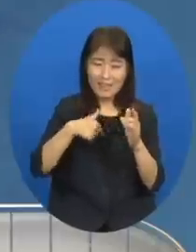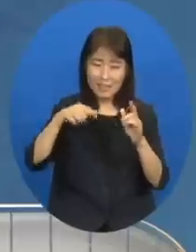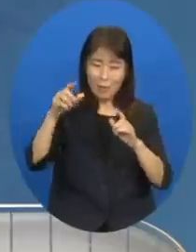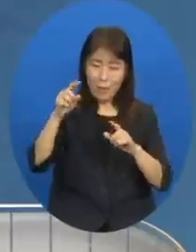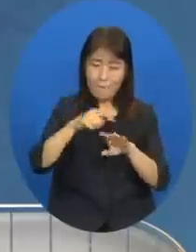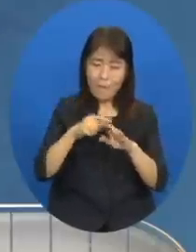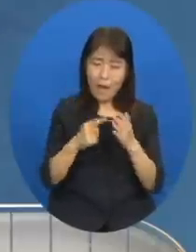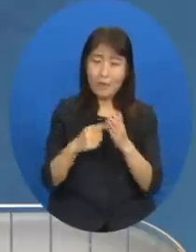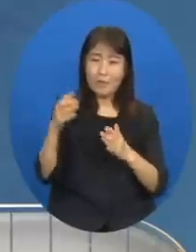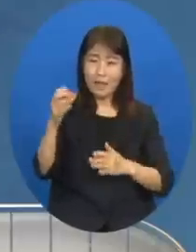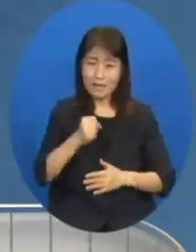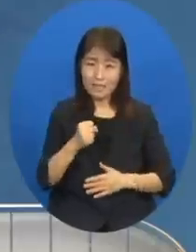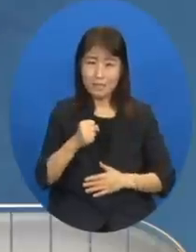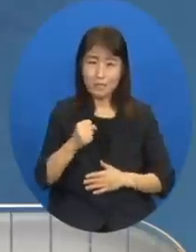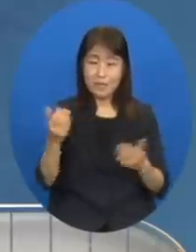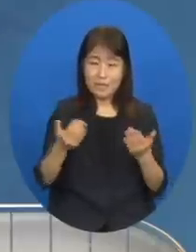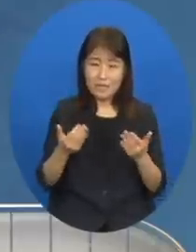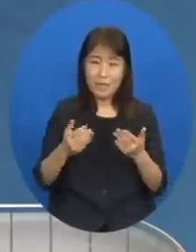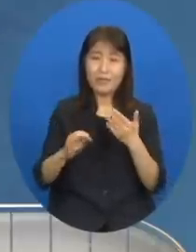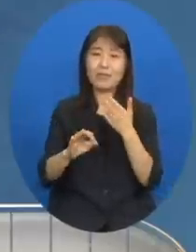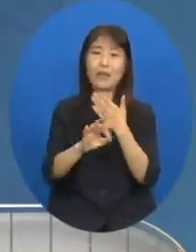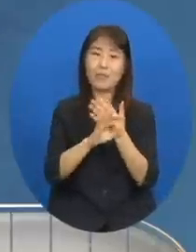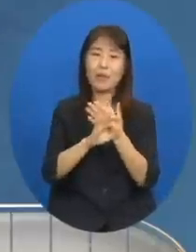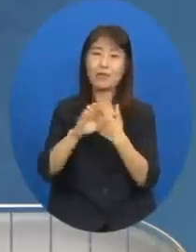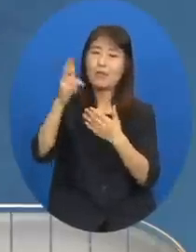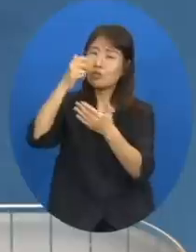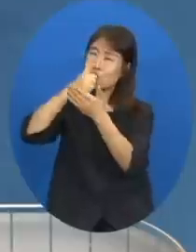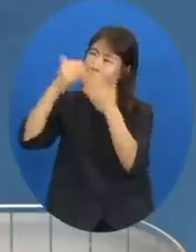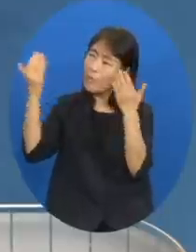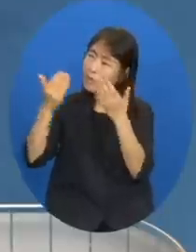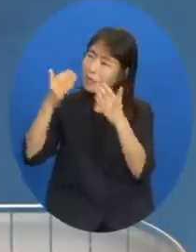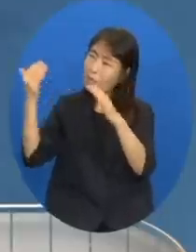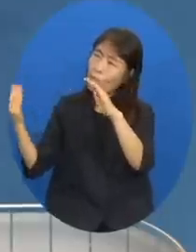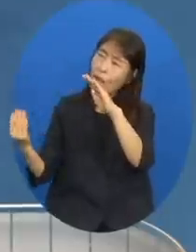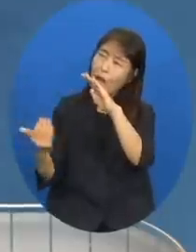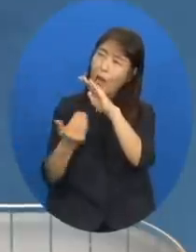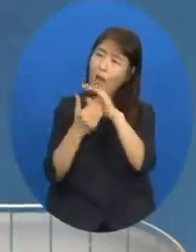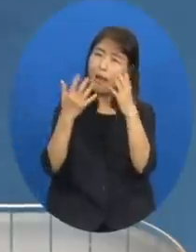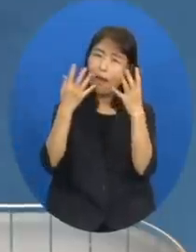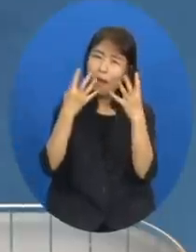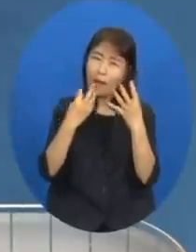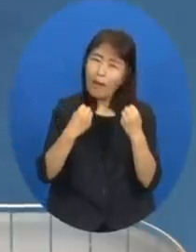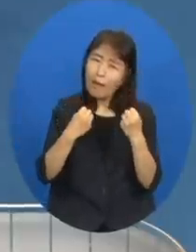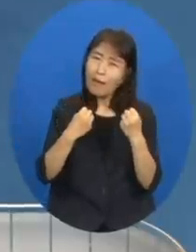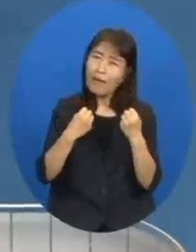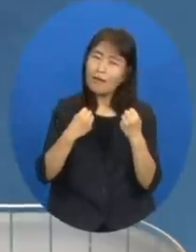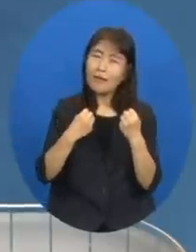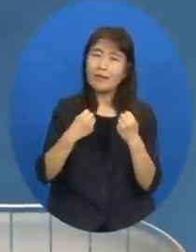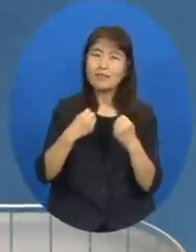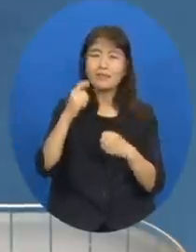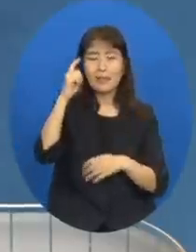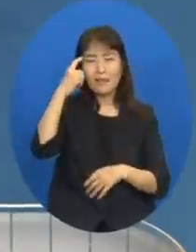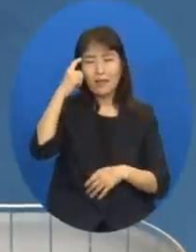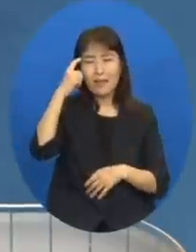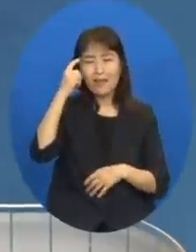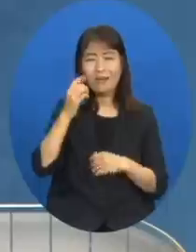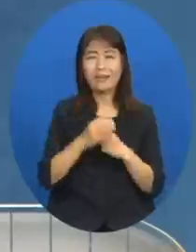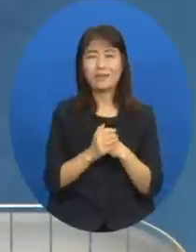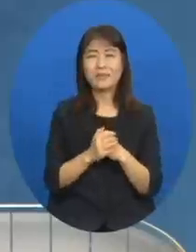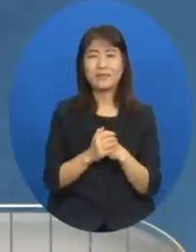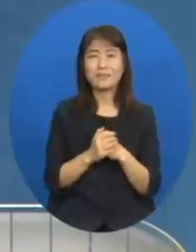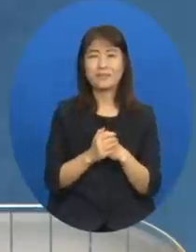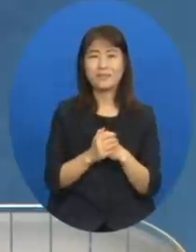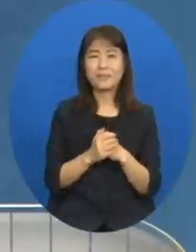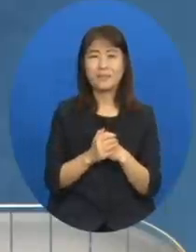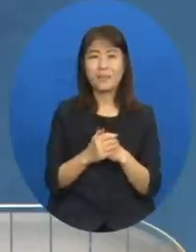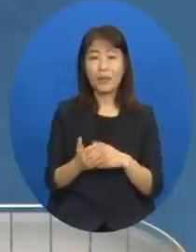주님은 얼마나 놀라운 일을 행하셨을까 그런 생각이 들 정도예요 여러분